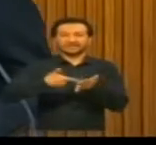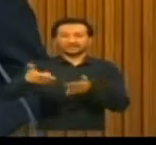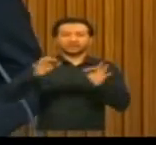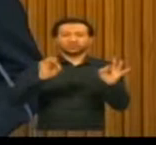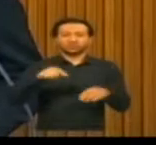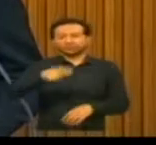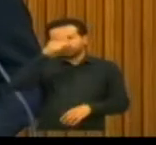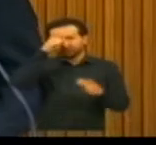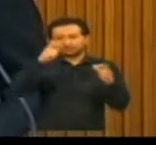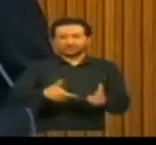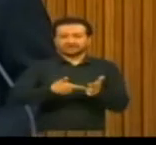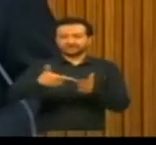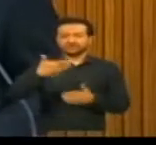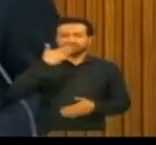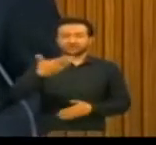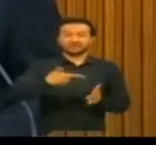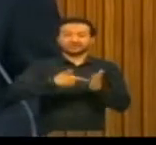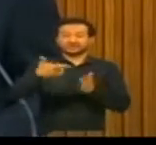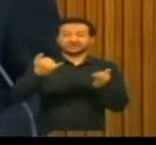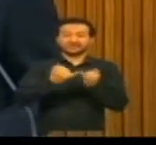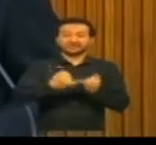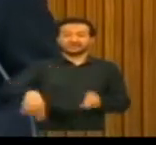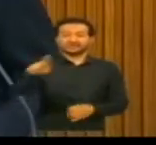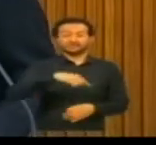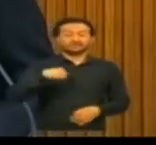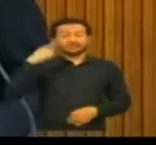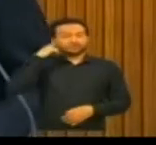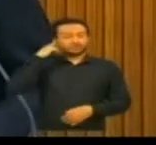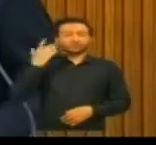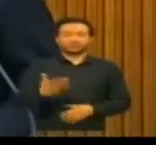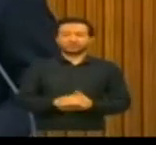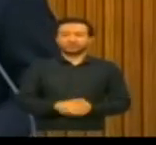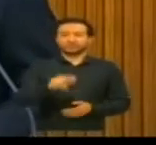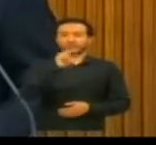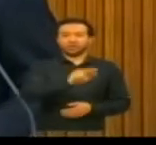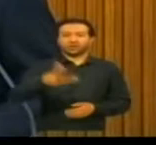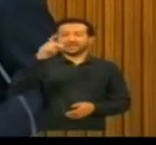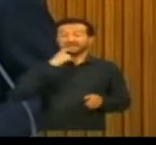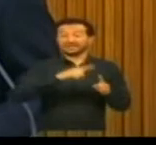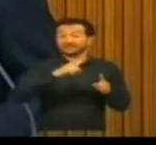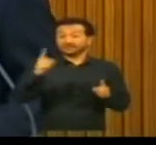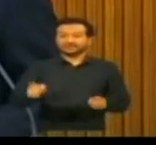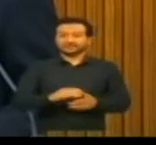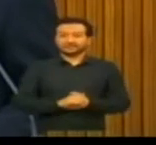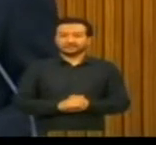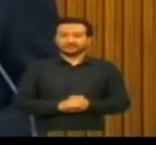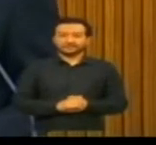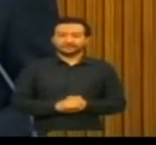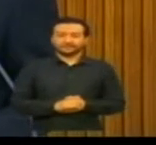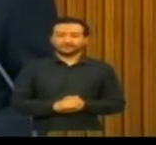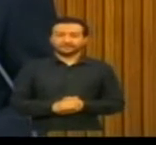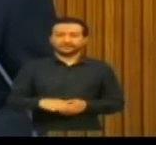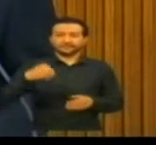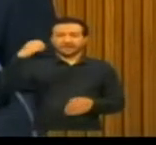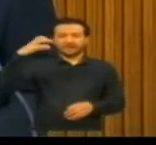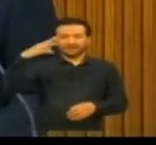Türkiye'deki çiftçilerden söz edeyim. Çiftçi kardeşlerimiz bizi dinliyorsa. 17 yılda, yani AK